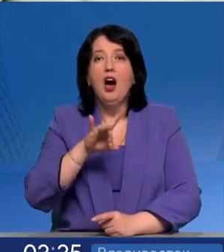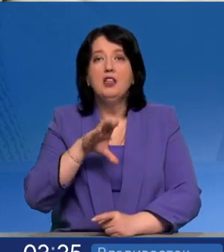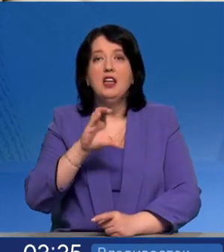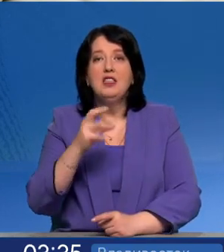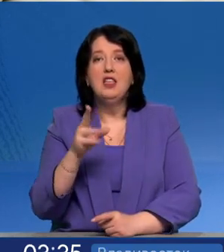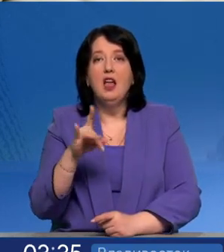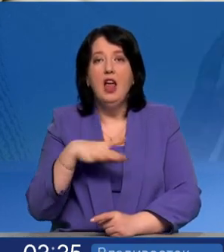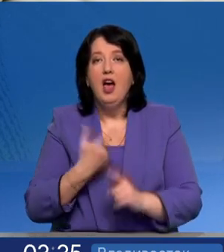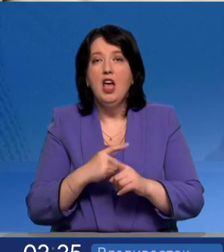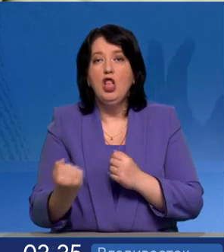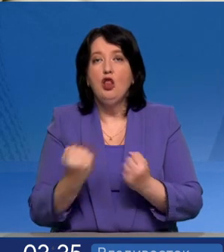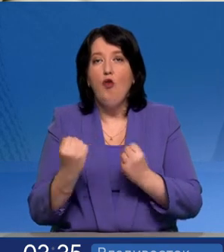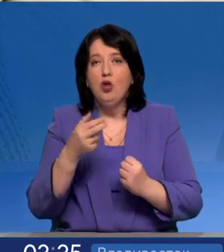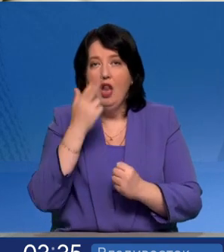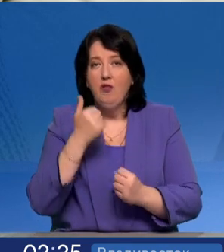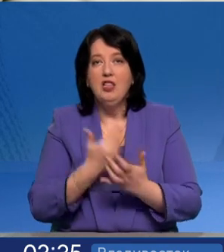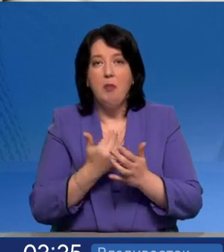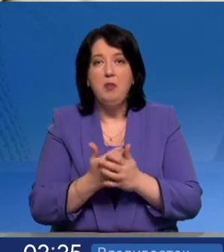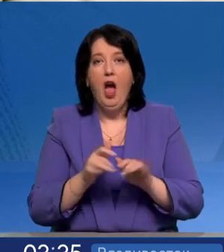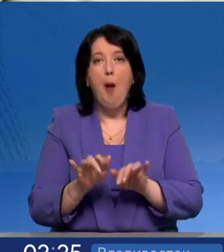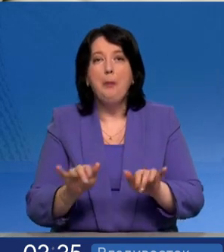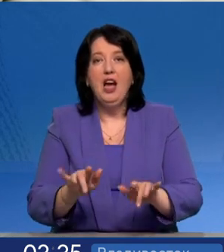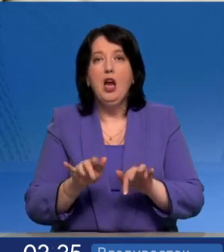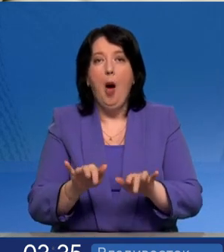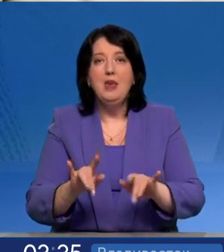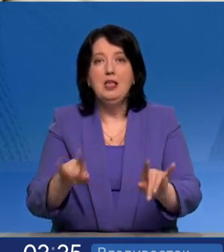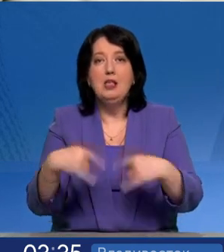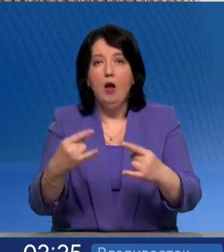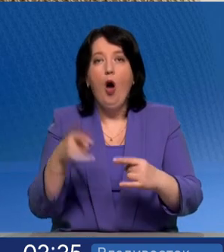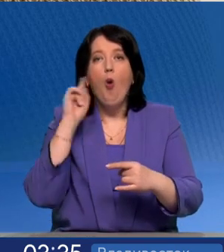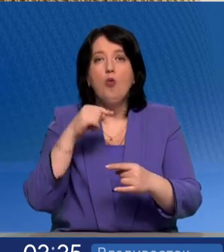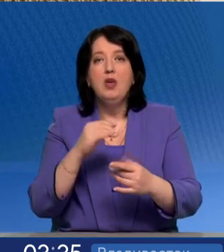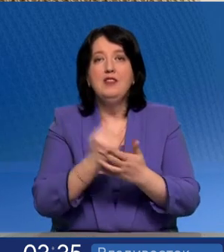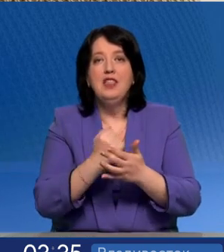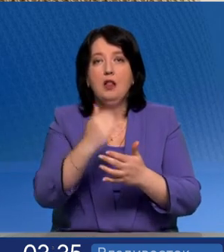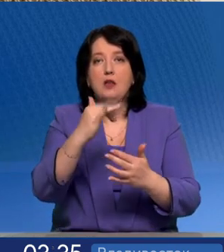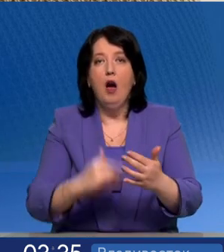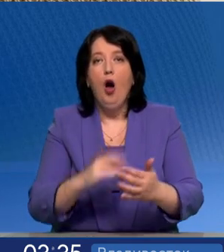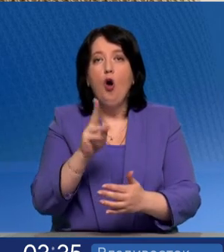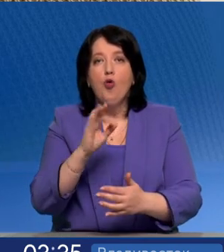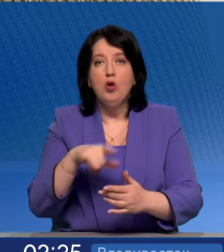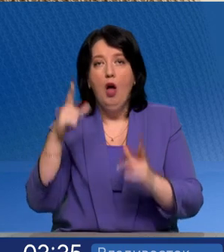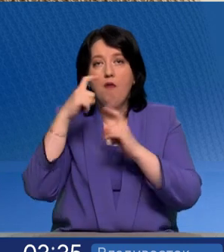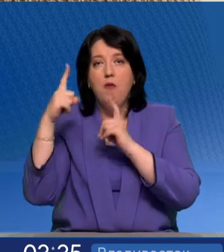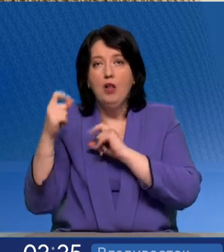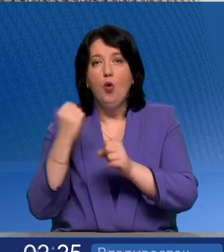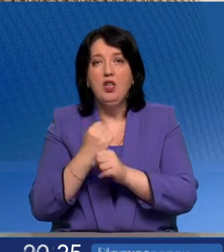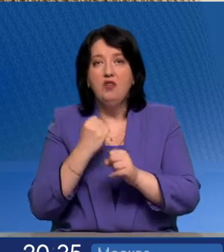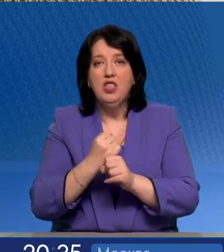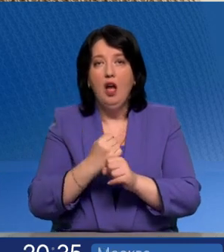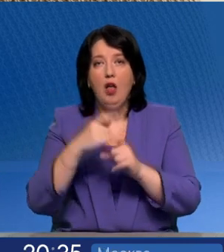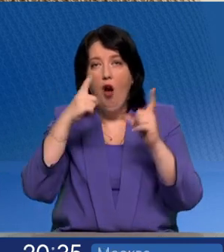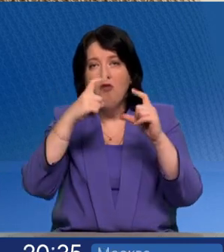навыки. Например, программист сидит, пишет код, вот он умеет писать код. Фотограф делает фотографии. То есть какой-то